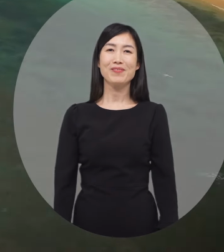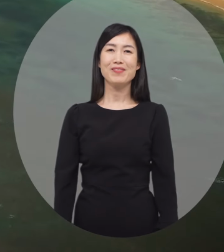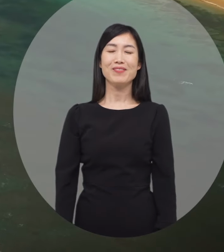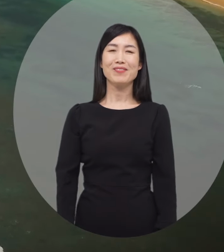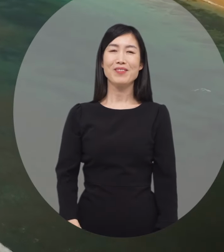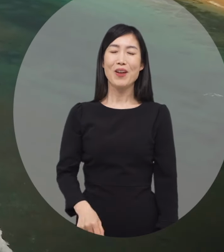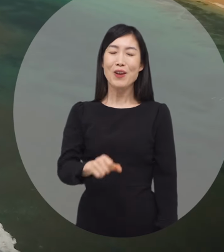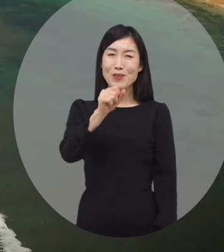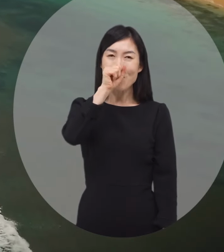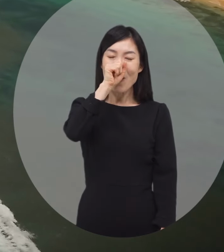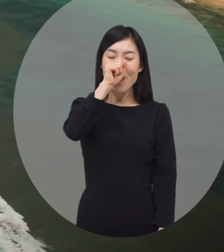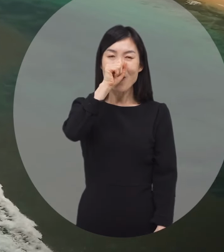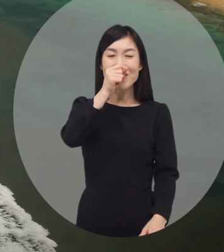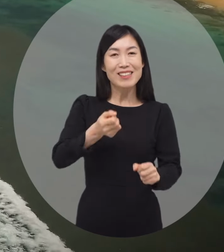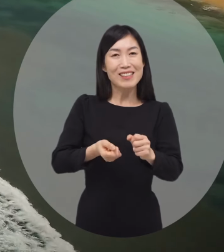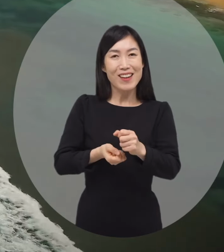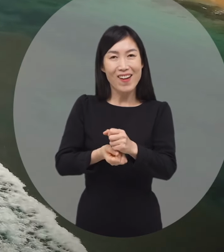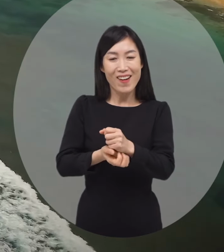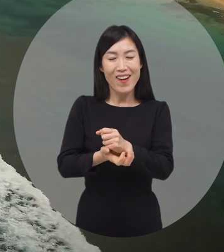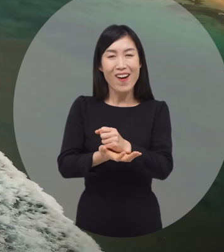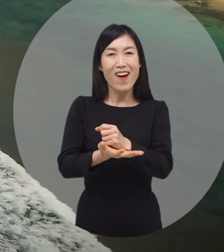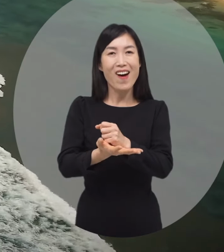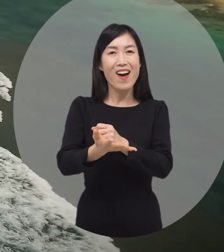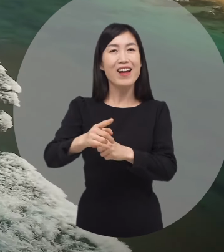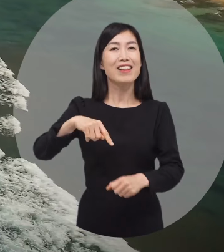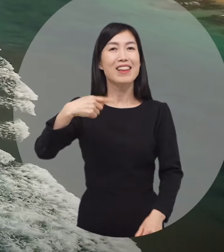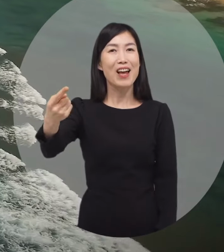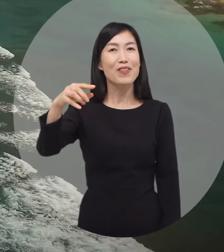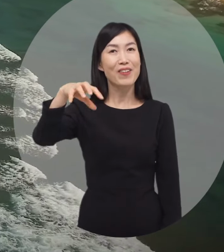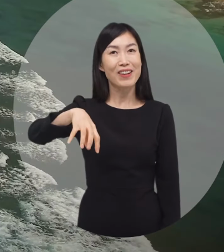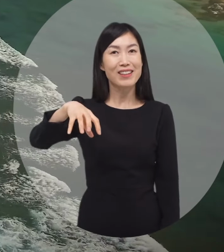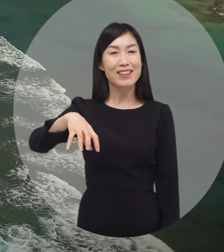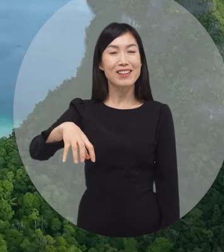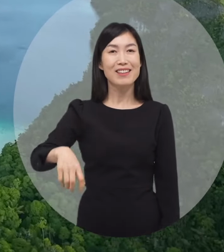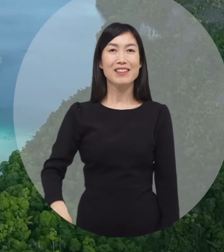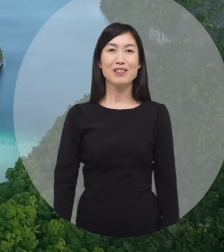희망을 품은 봄바람은 바다를 건너기로 했죠.